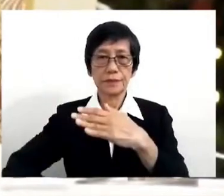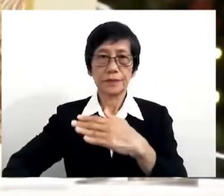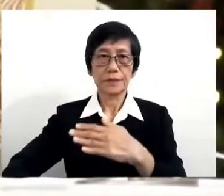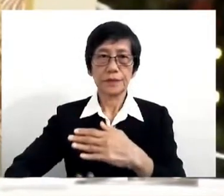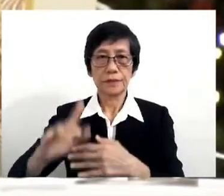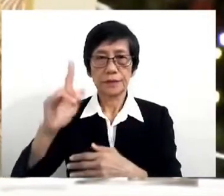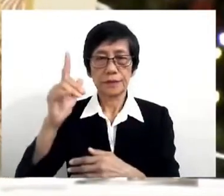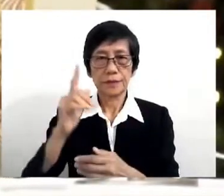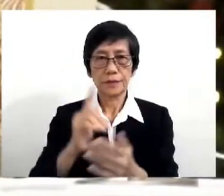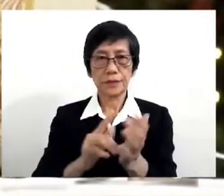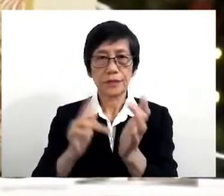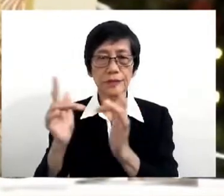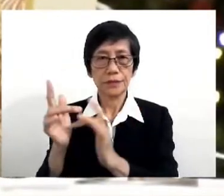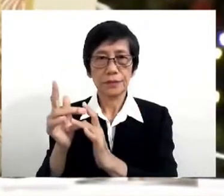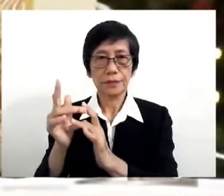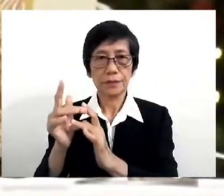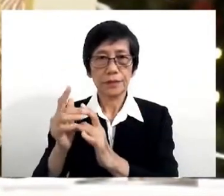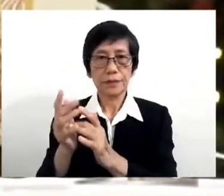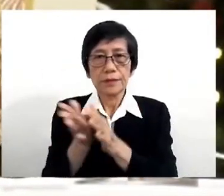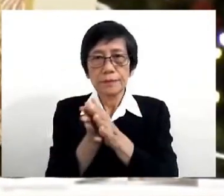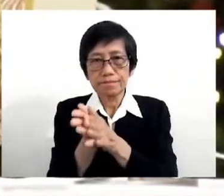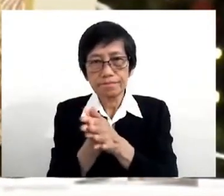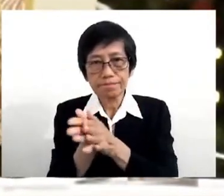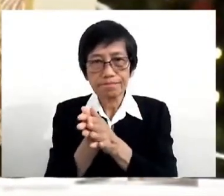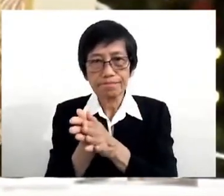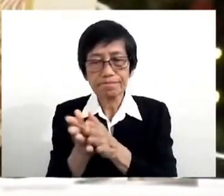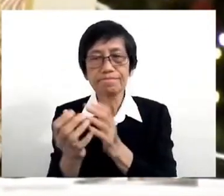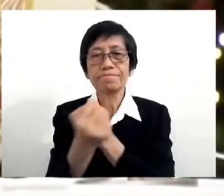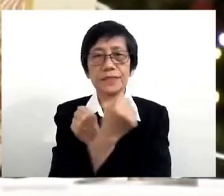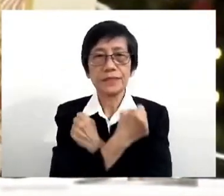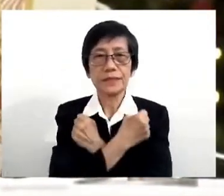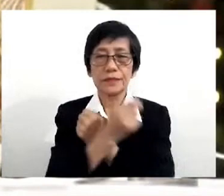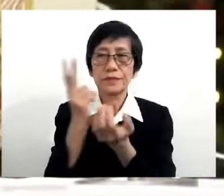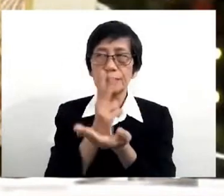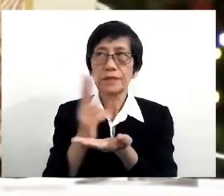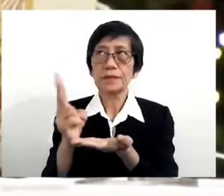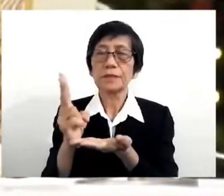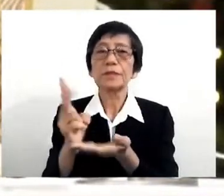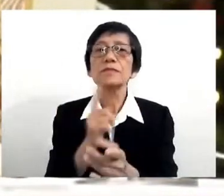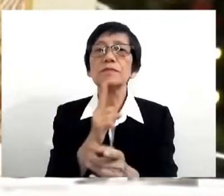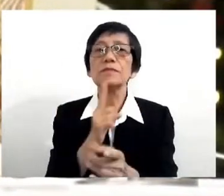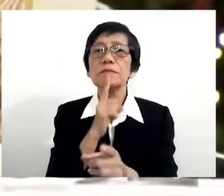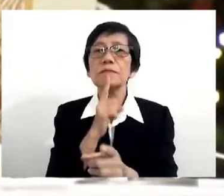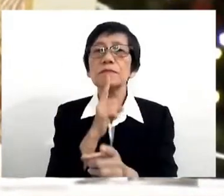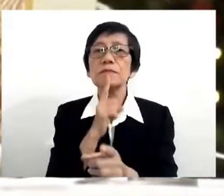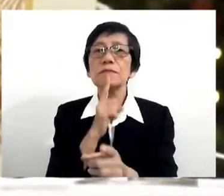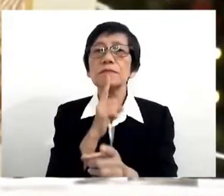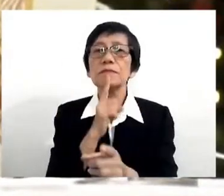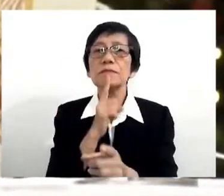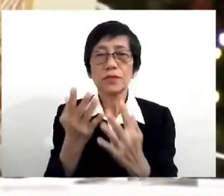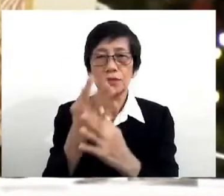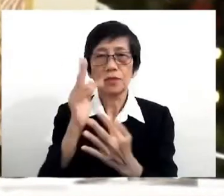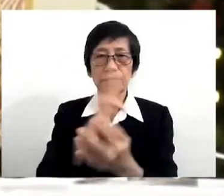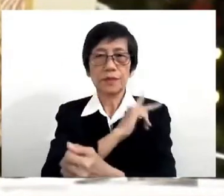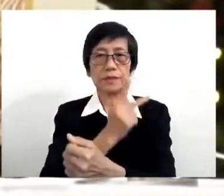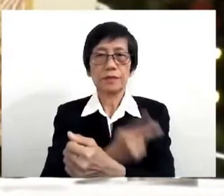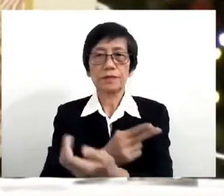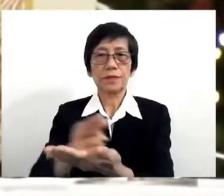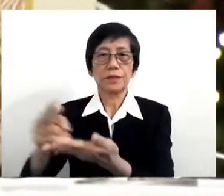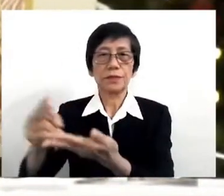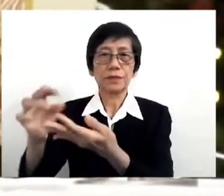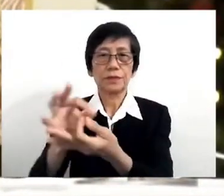ng mahal na Birheng Kanyang inang tunay sa kapangyarihan ng Espiritong Banal. Ang pagdating niya